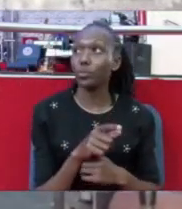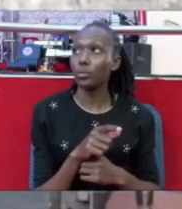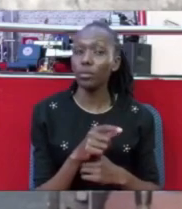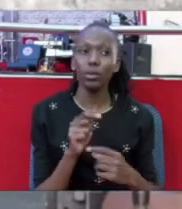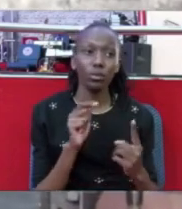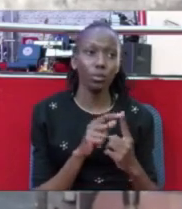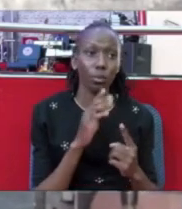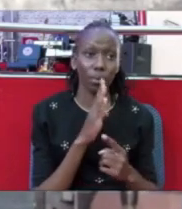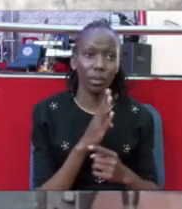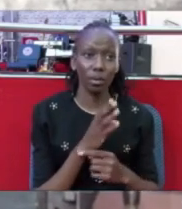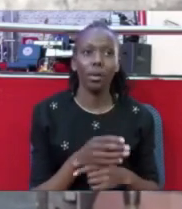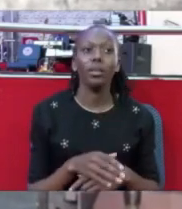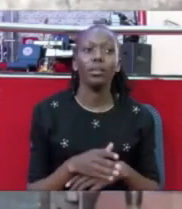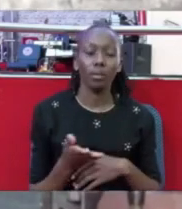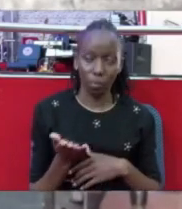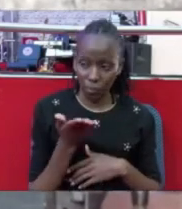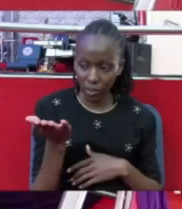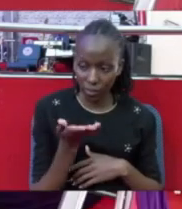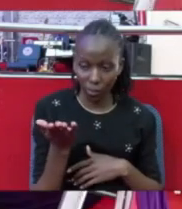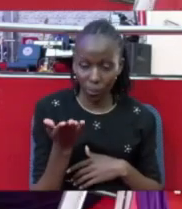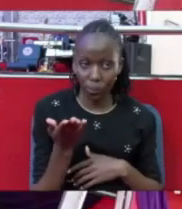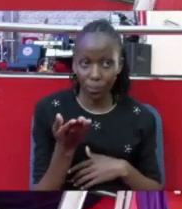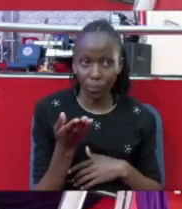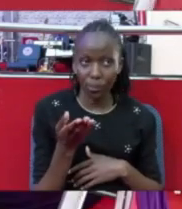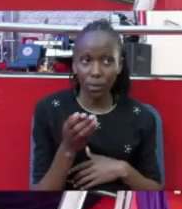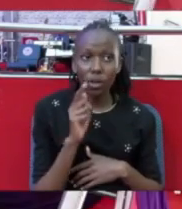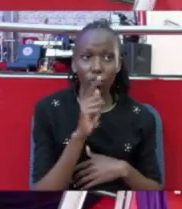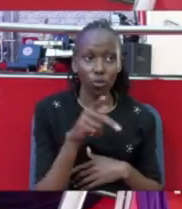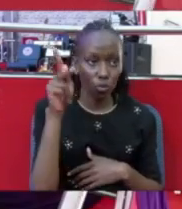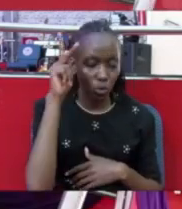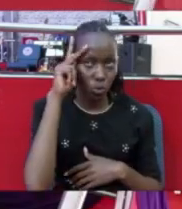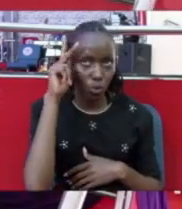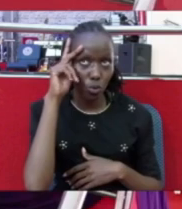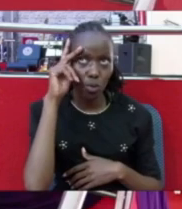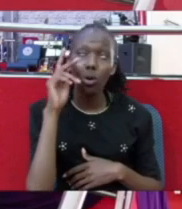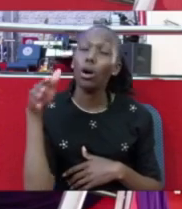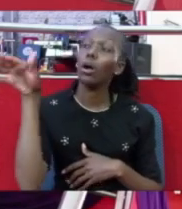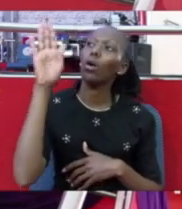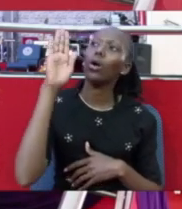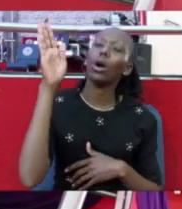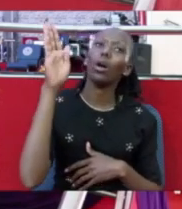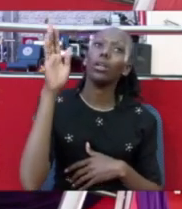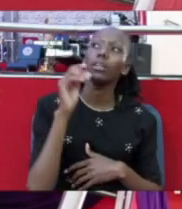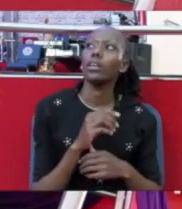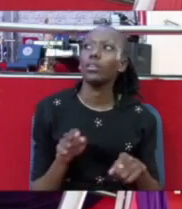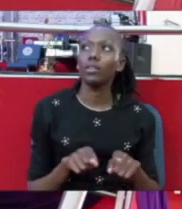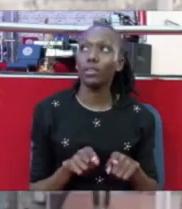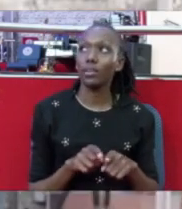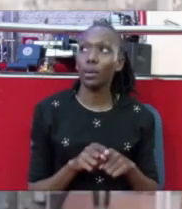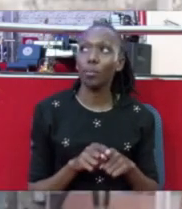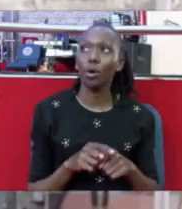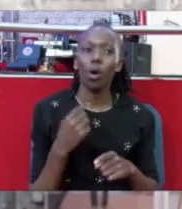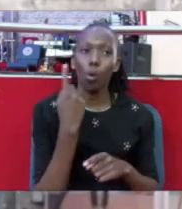ile tamanio ambayo anaweza kukuweka. Because you acknowledge him as the owner of all things. Kwa sababu unamtambua kuwa